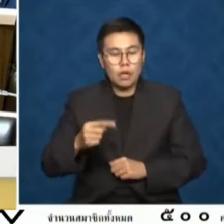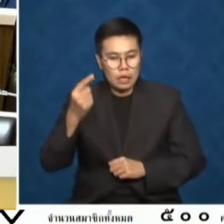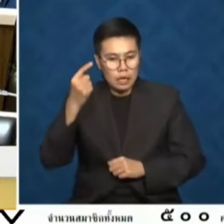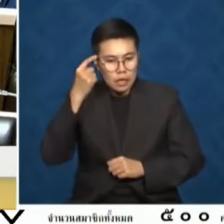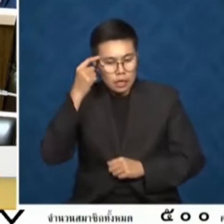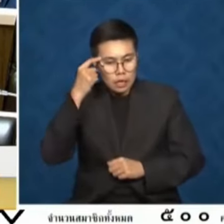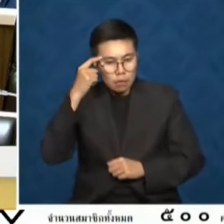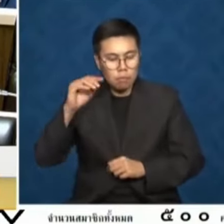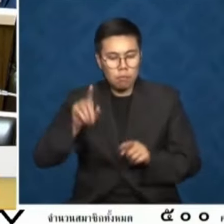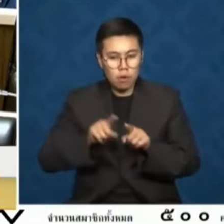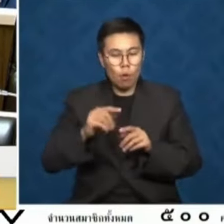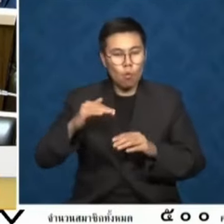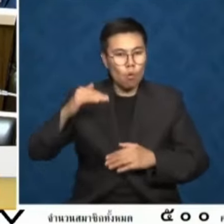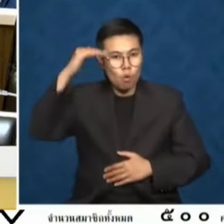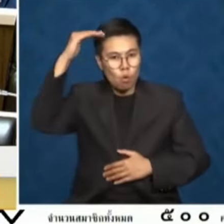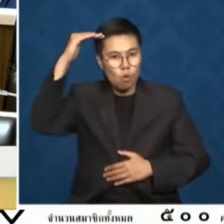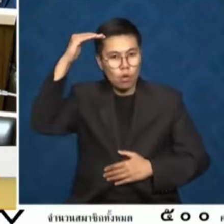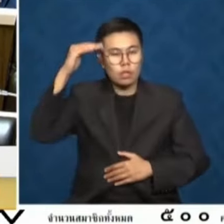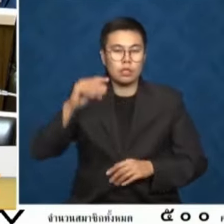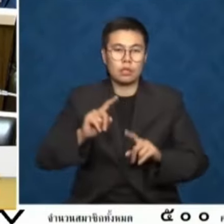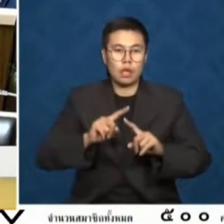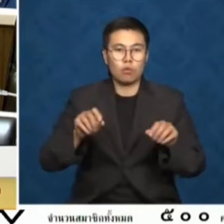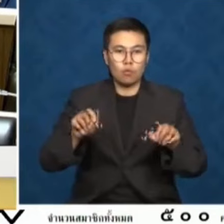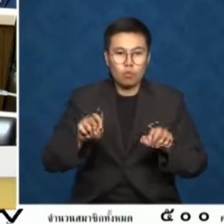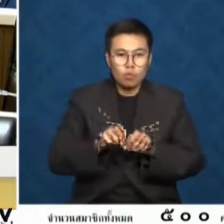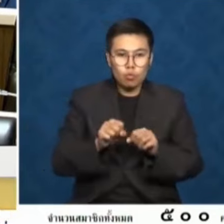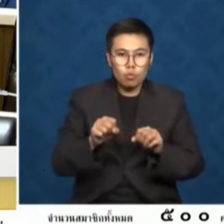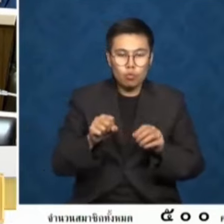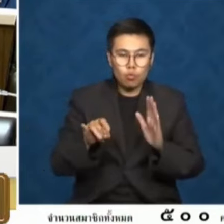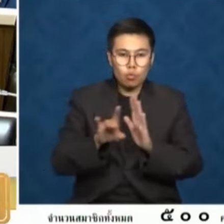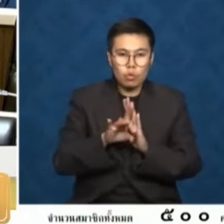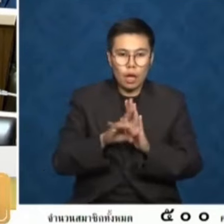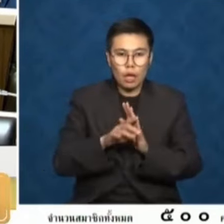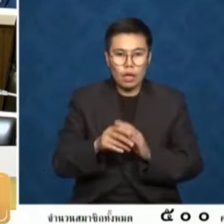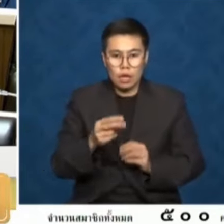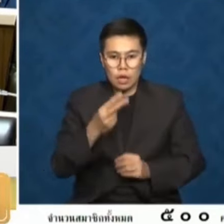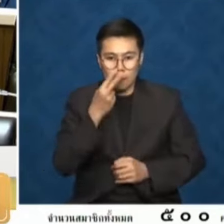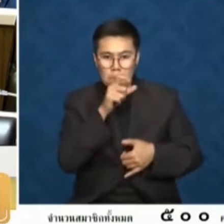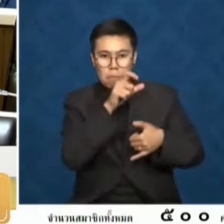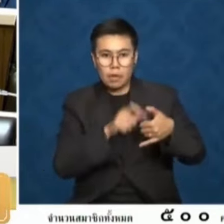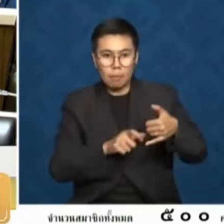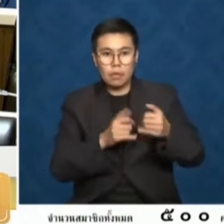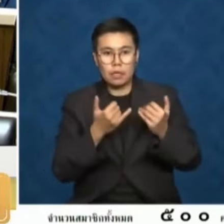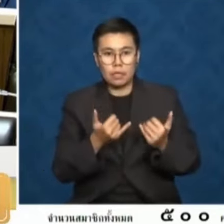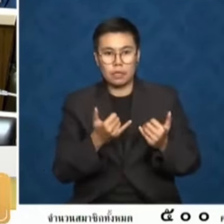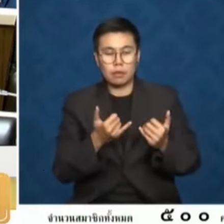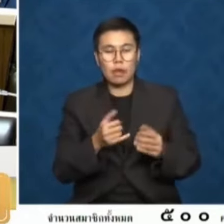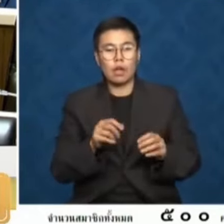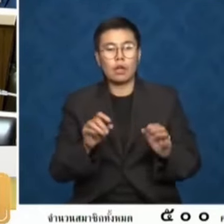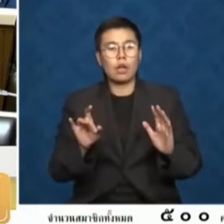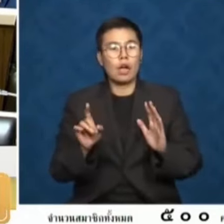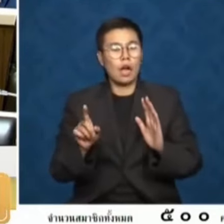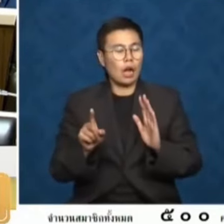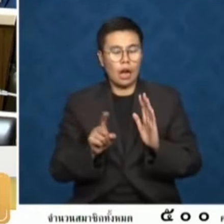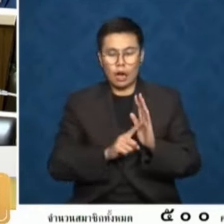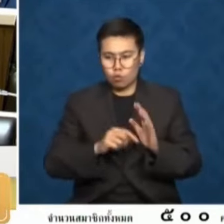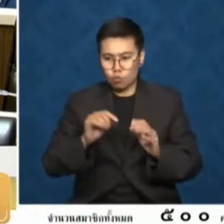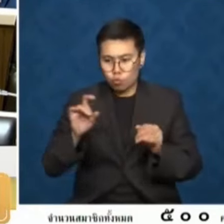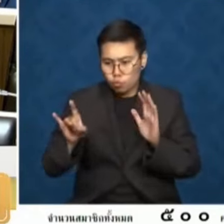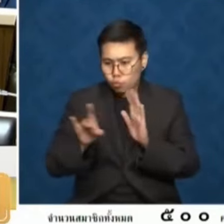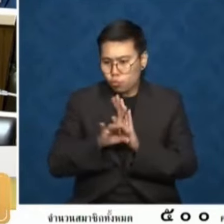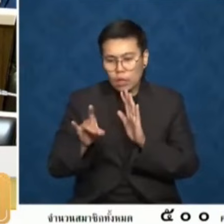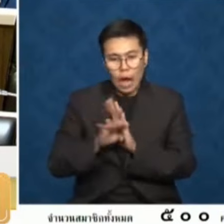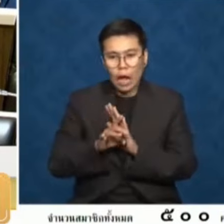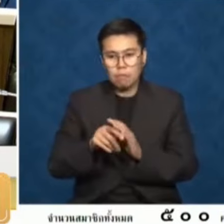วะสุดท้ายครับท่านประธานกับผมขอให้พฤติกรรมครั้งนี้เป็นครั้งสุดท้ายครับเมื่อวันที่4กุมภาพันธ์ที่ผ่านมาเ